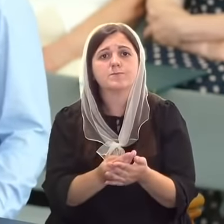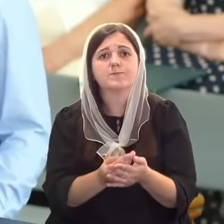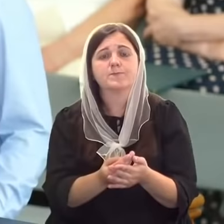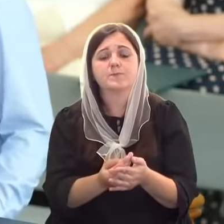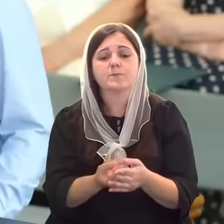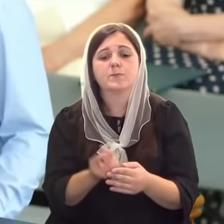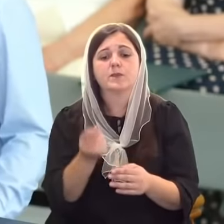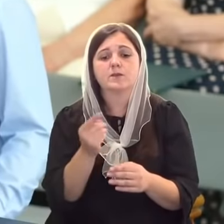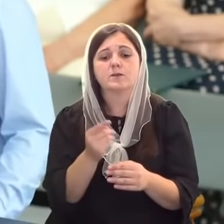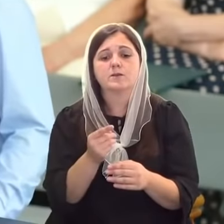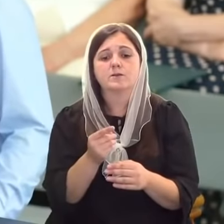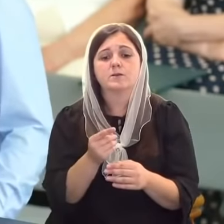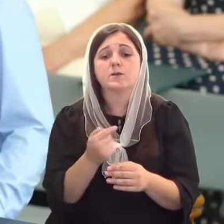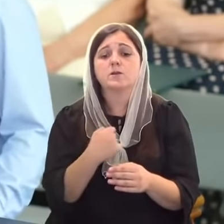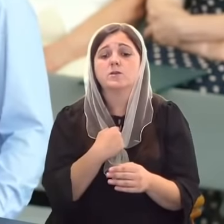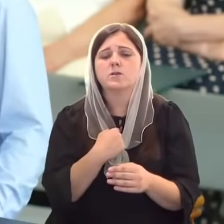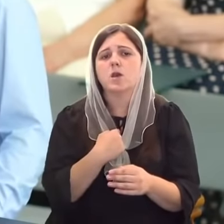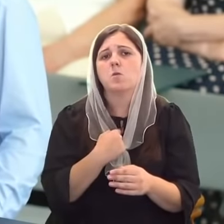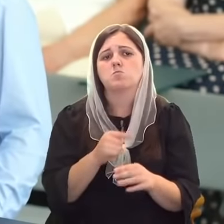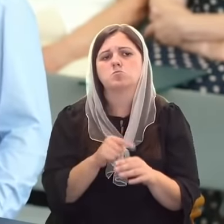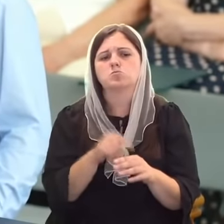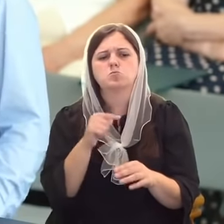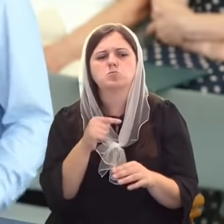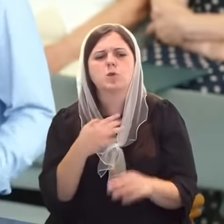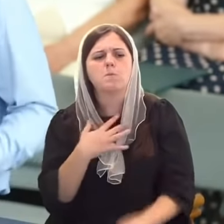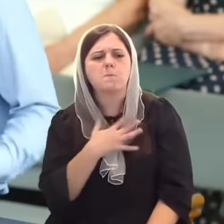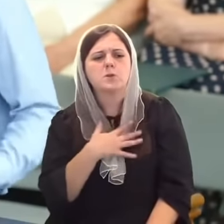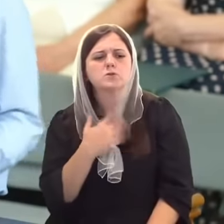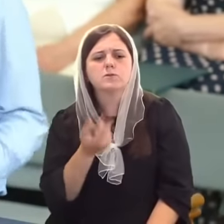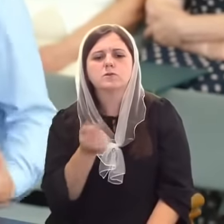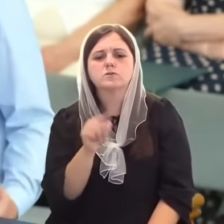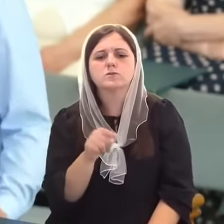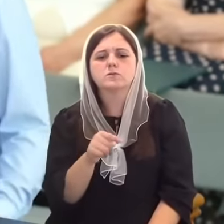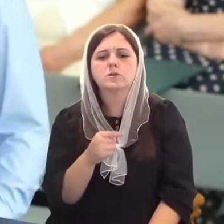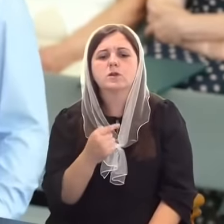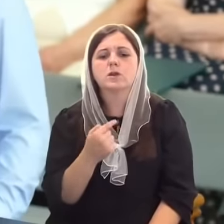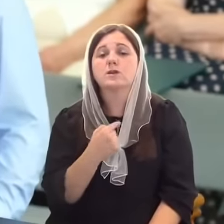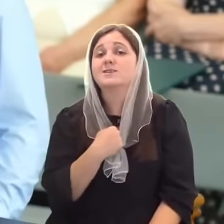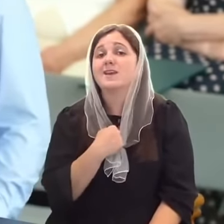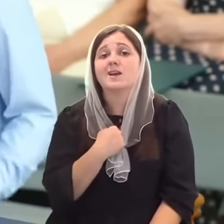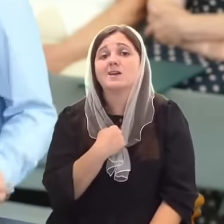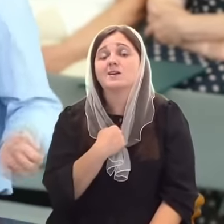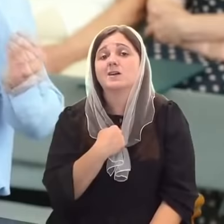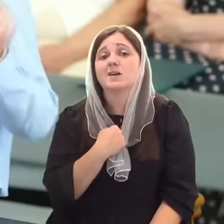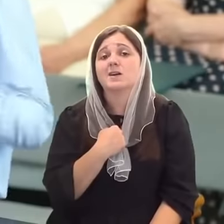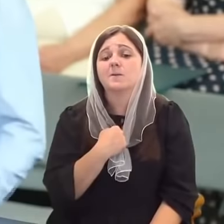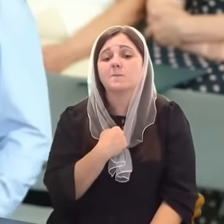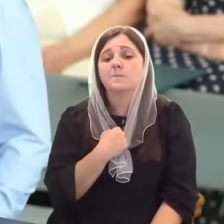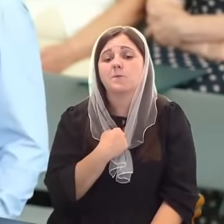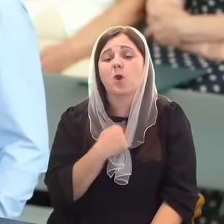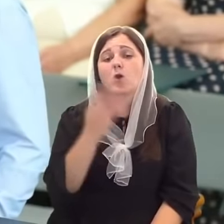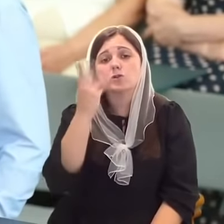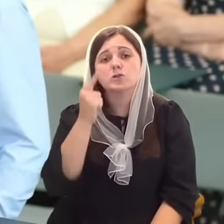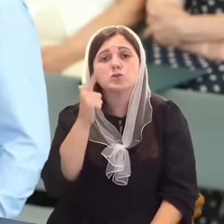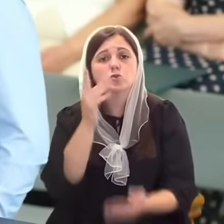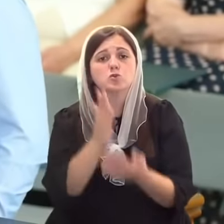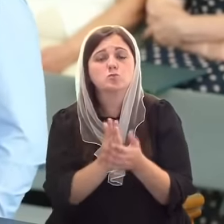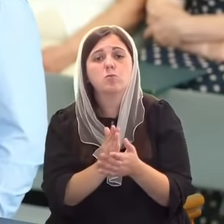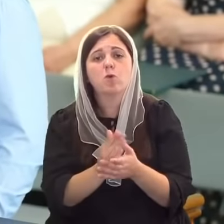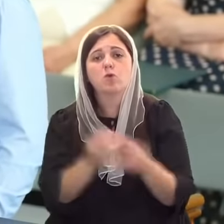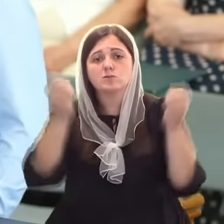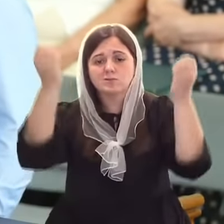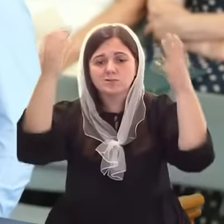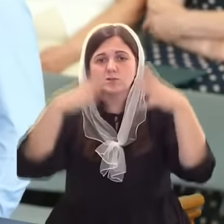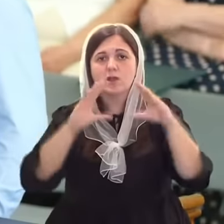Это Псалом 138, я начал переживать это. Я говорю: Господь, я не сирота. Когда Господь крестил меня Святым